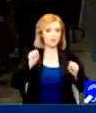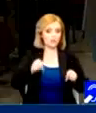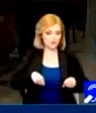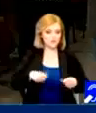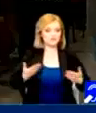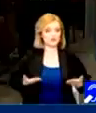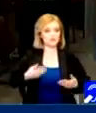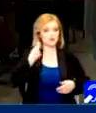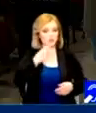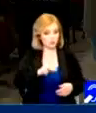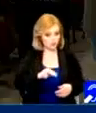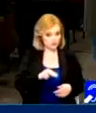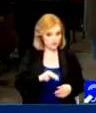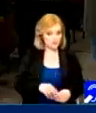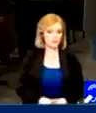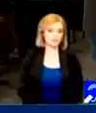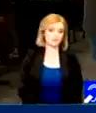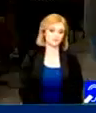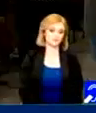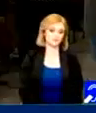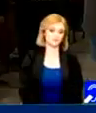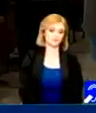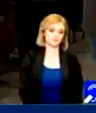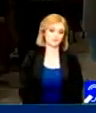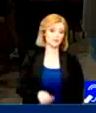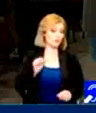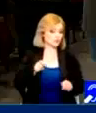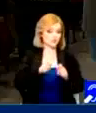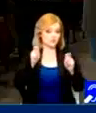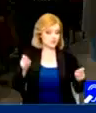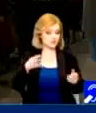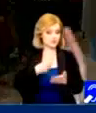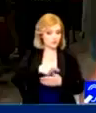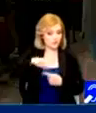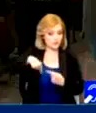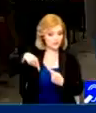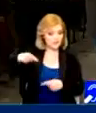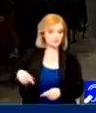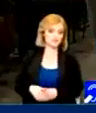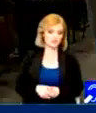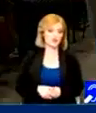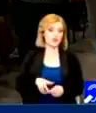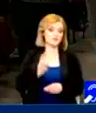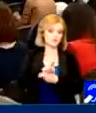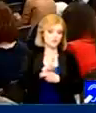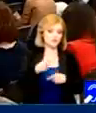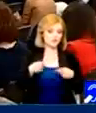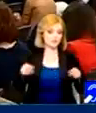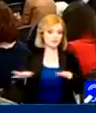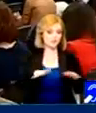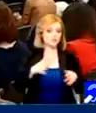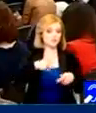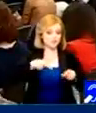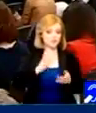viață decentă și să faci multe chestii interesante, să deschizi o afacere și să mergi la diferite evenimente. Într-adevăr, este